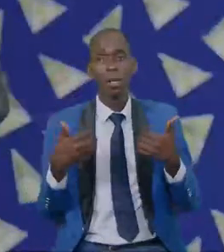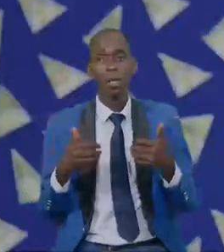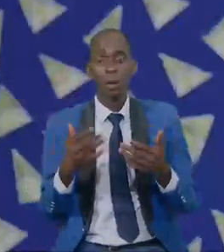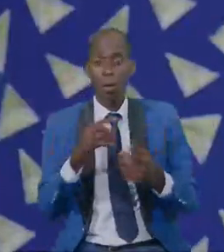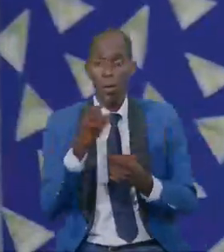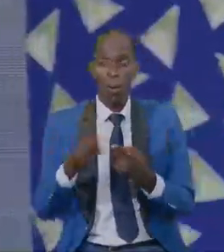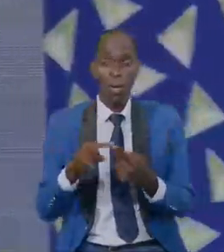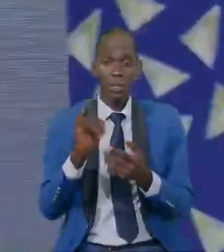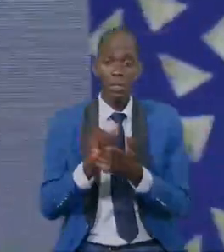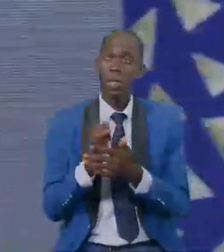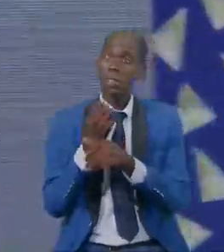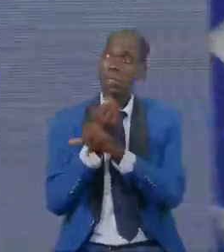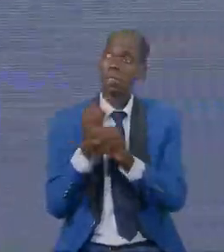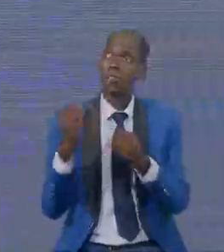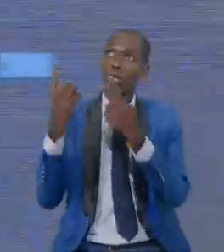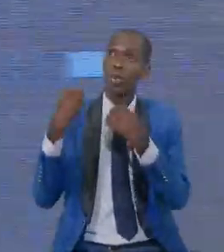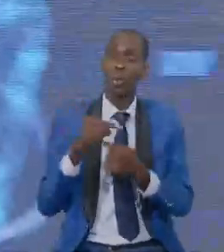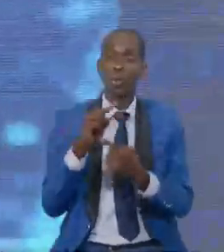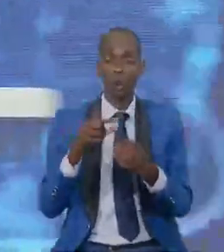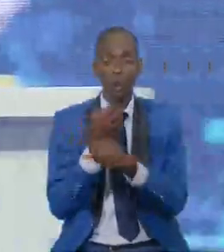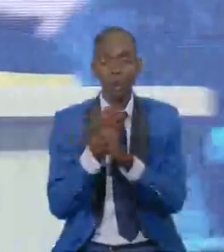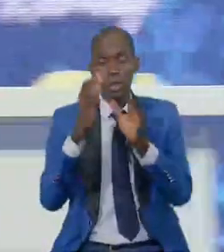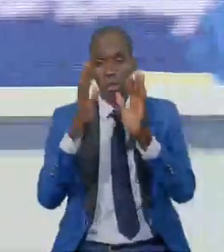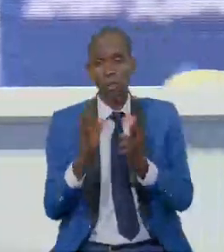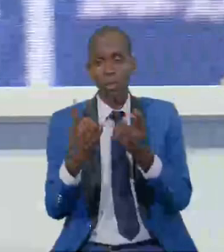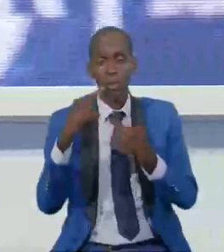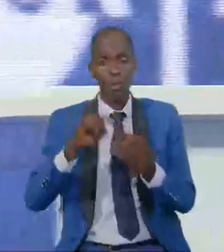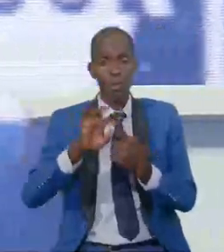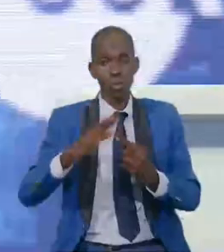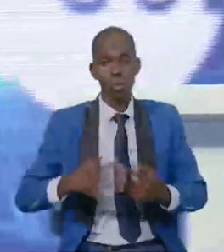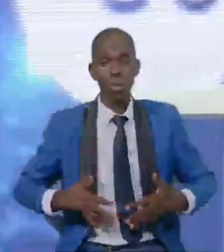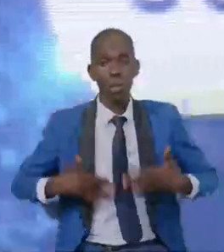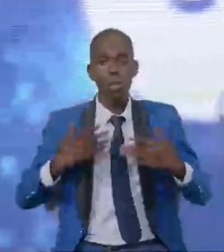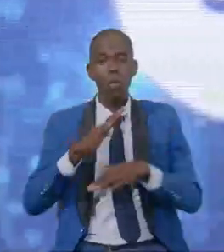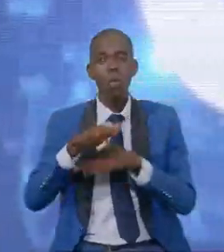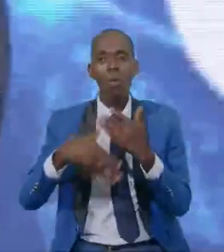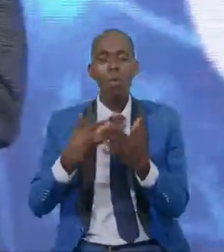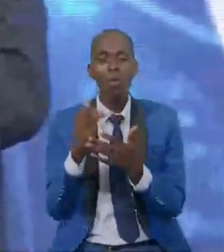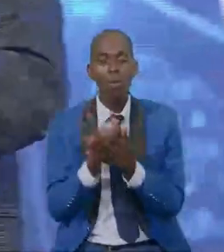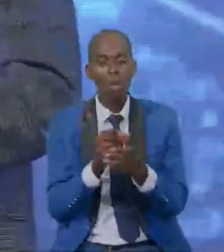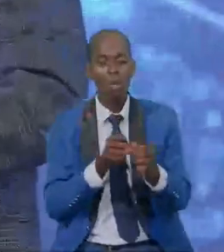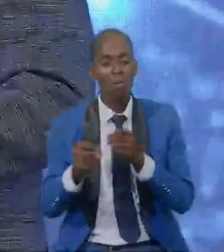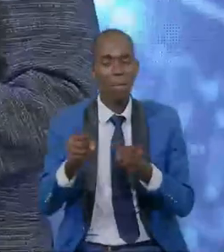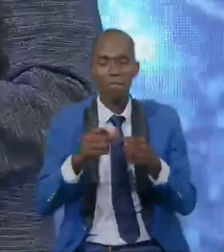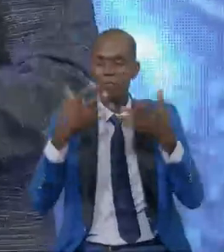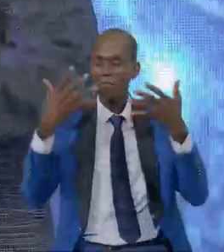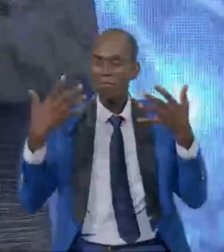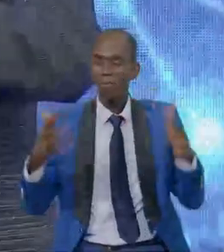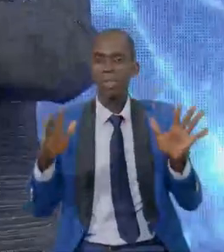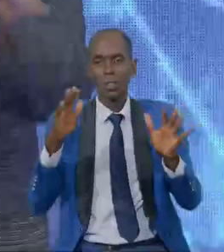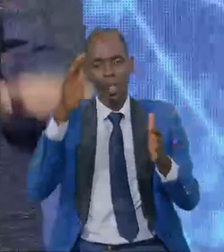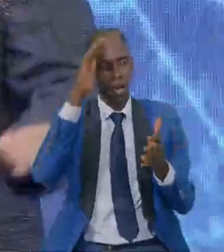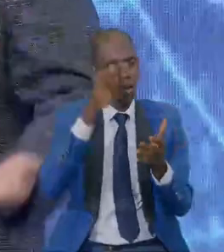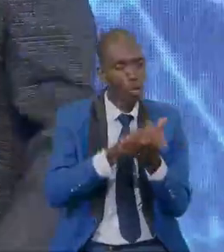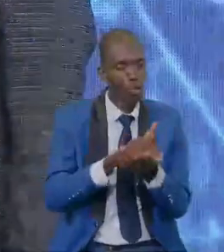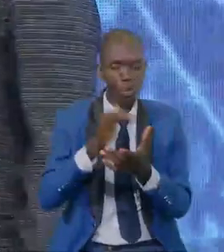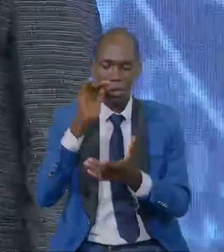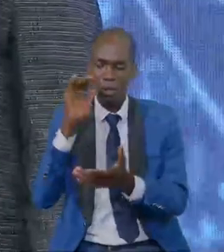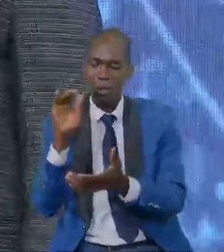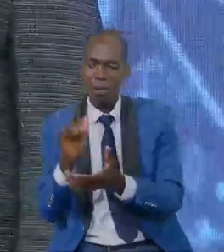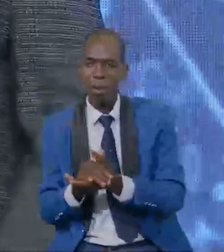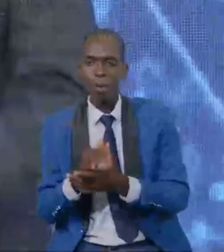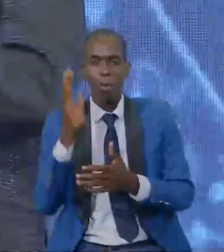comes and when the Savior comes to your life, all that fighting is over. Husband and wife